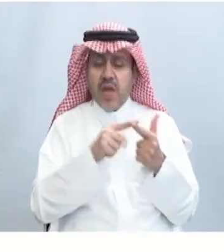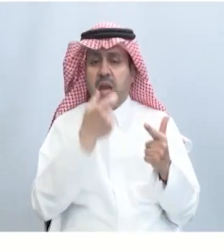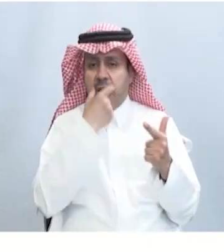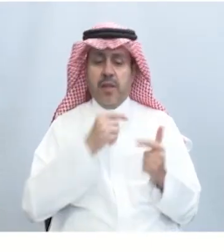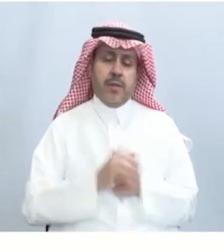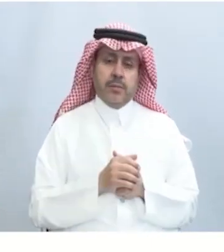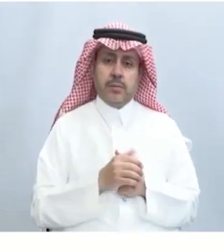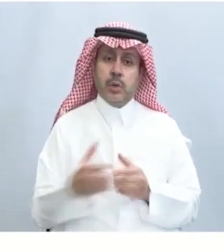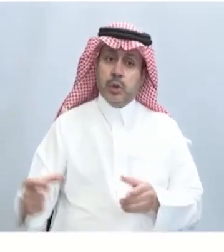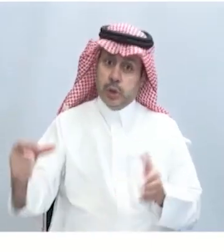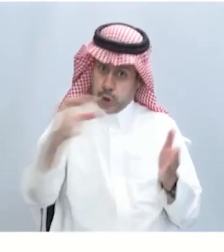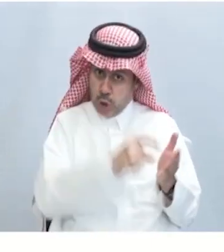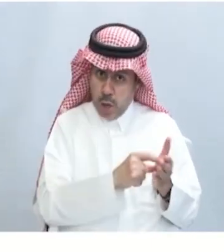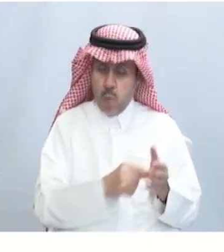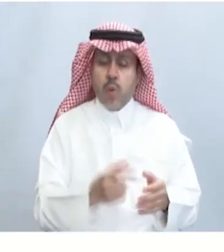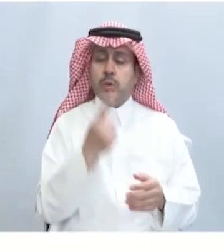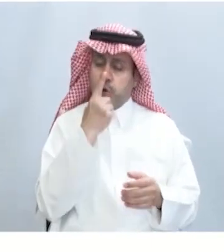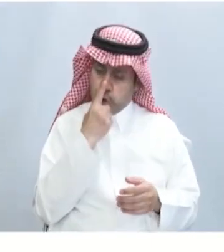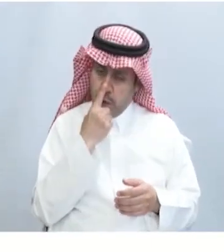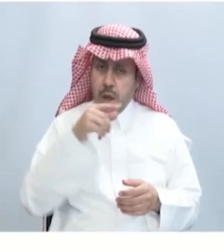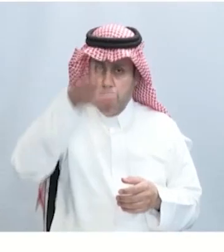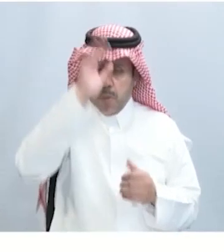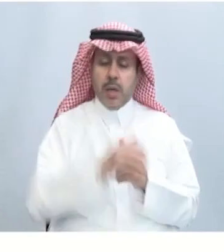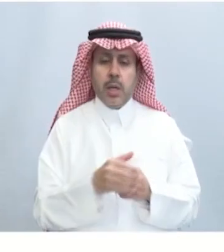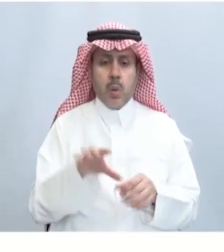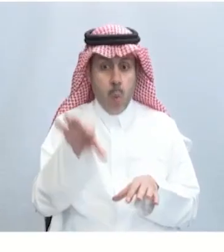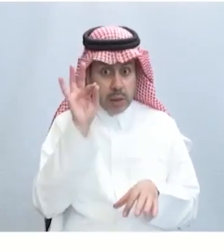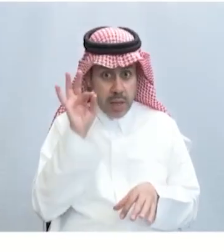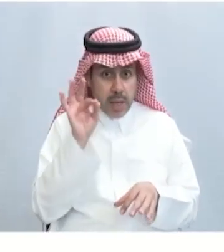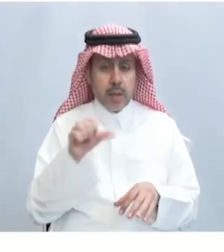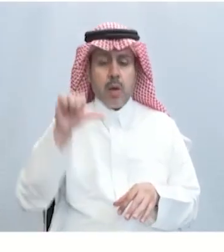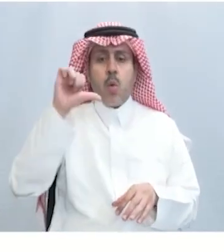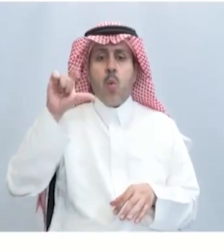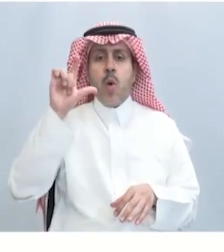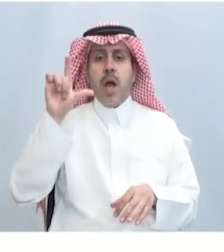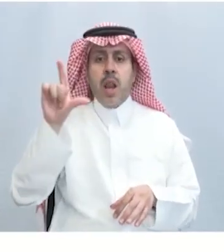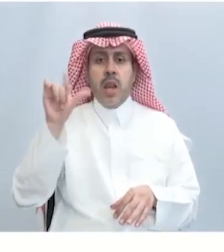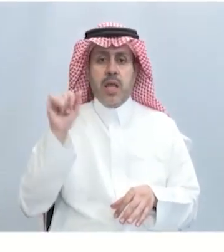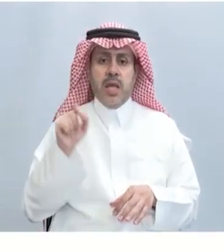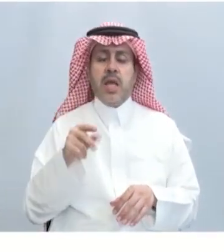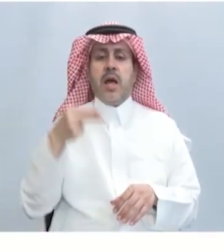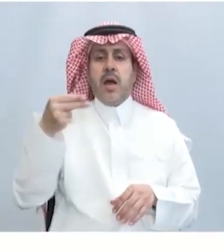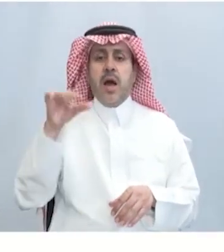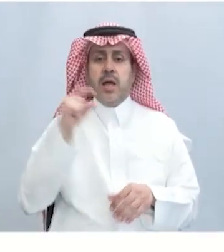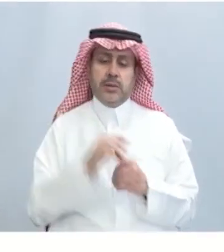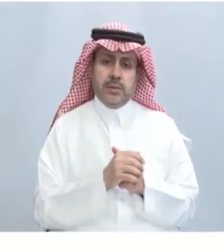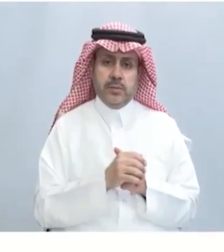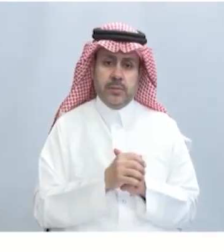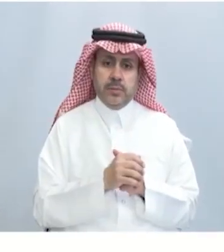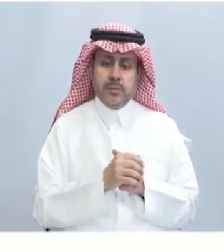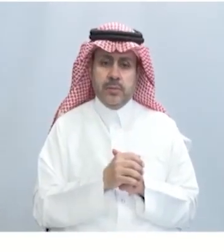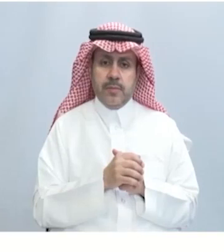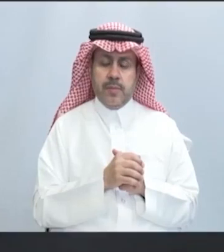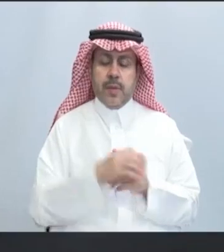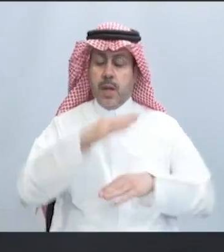الملك واختيار ولي العهد كما مر معنا وفقا لنظام البيعه وهيئه البيعه